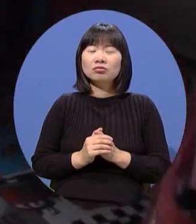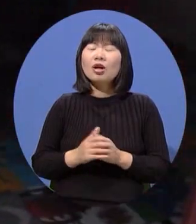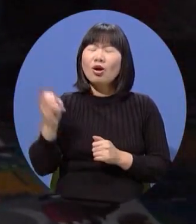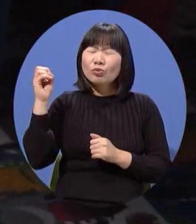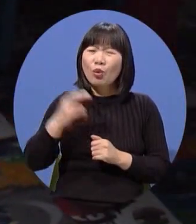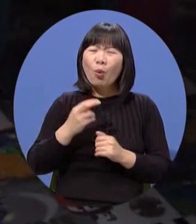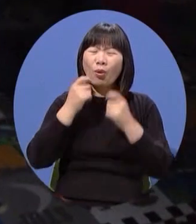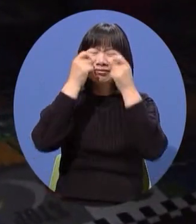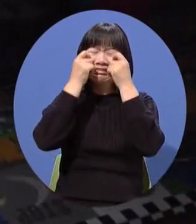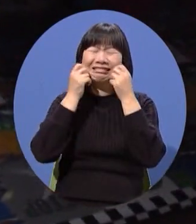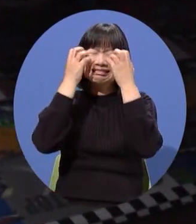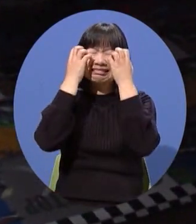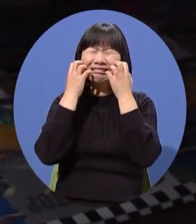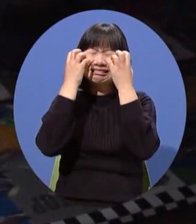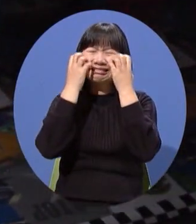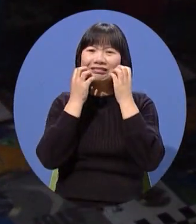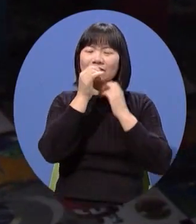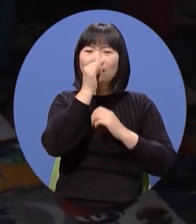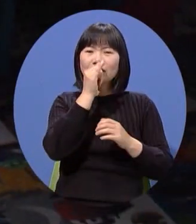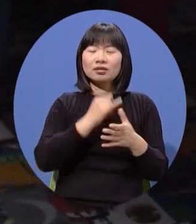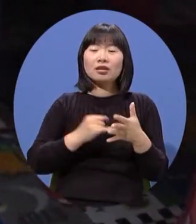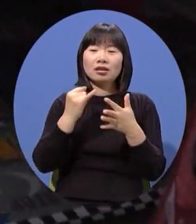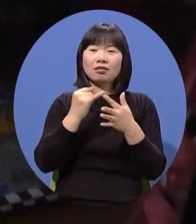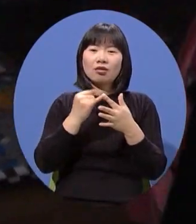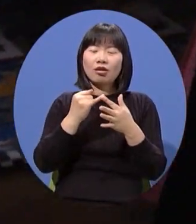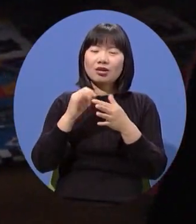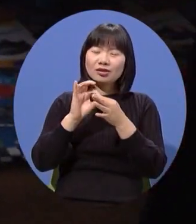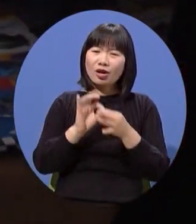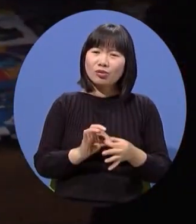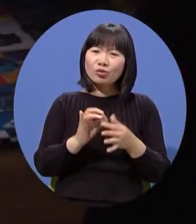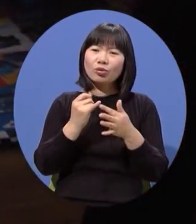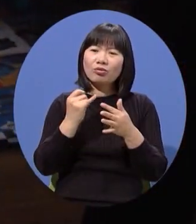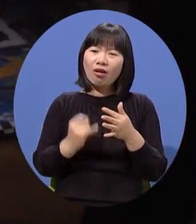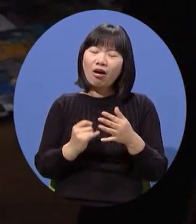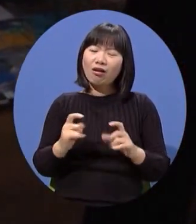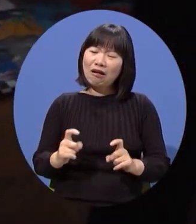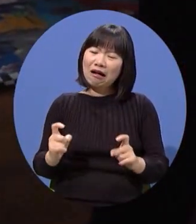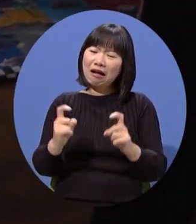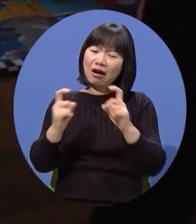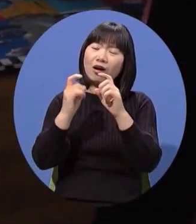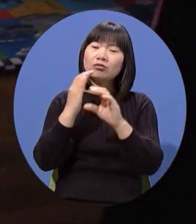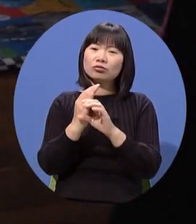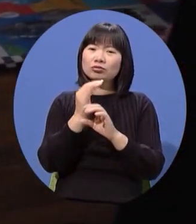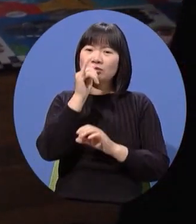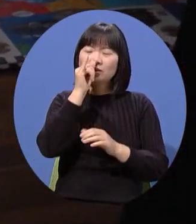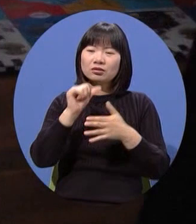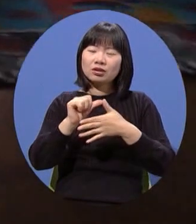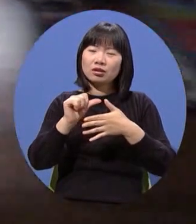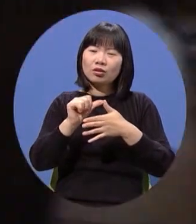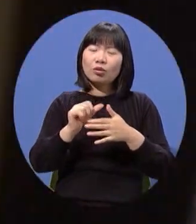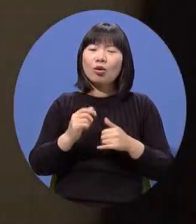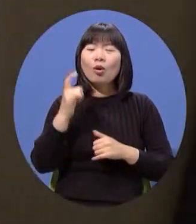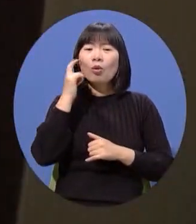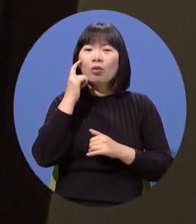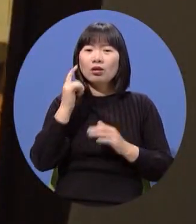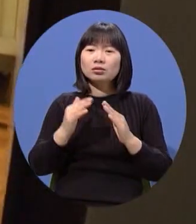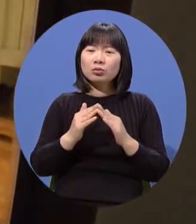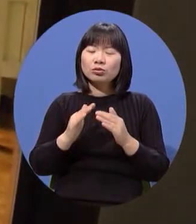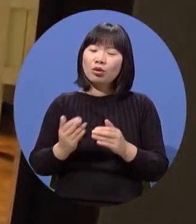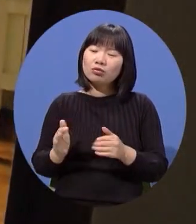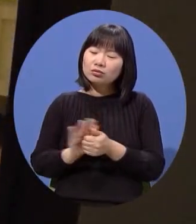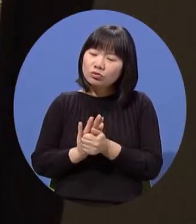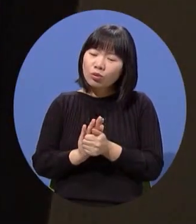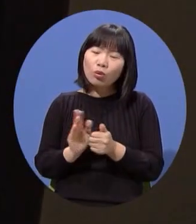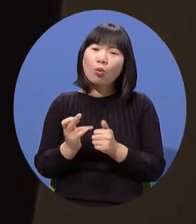또 울음이 터진 윤서. 쉴 새 없이 동생과 티격태격 하는 현구. 집에서는 왜 친절한 오빠가